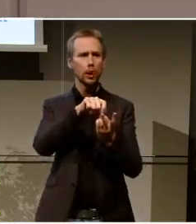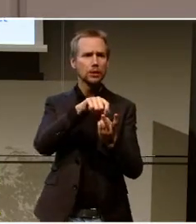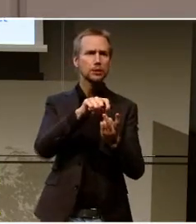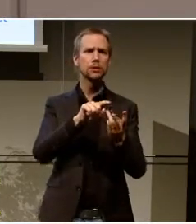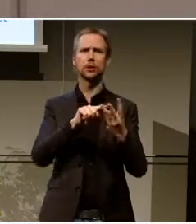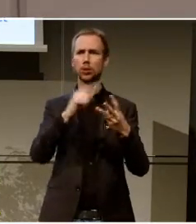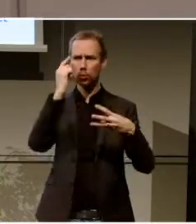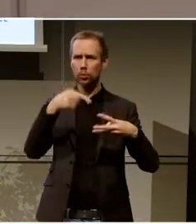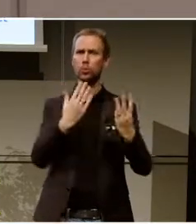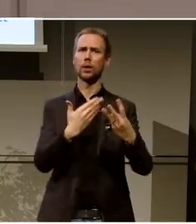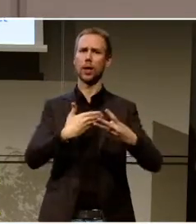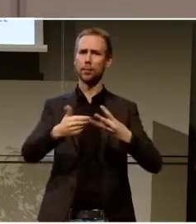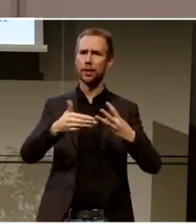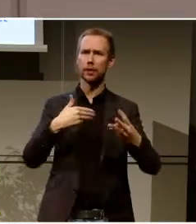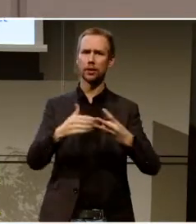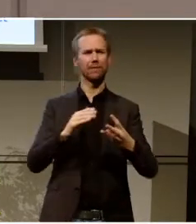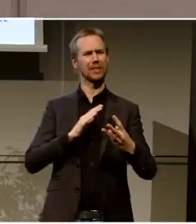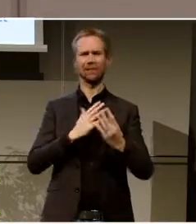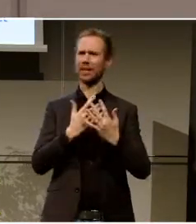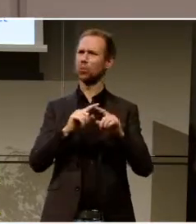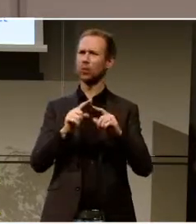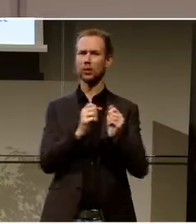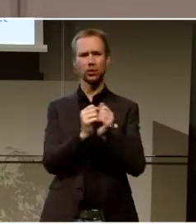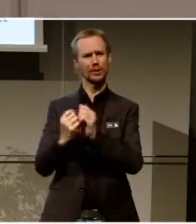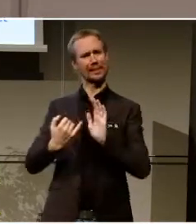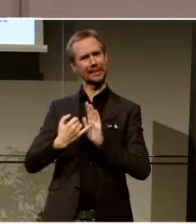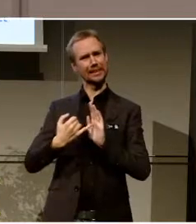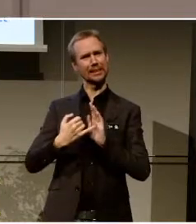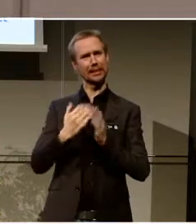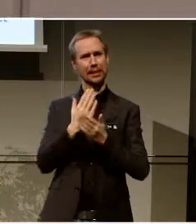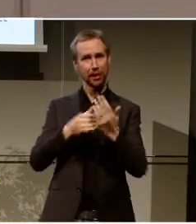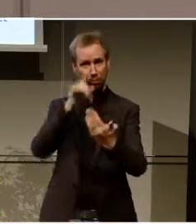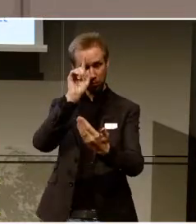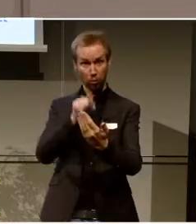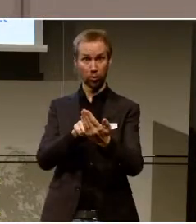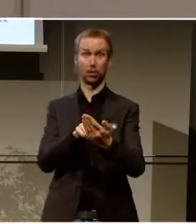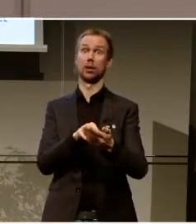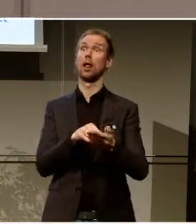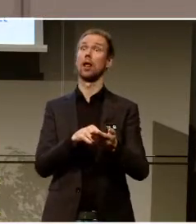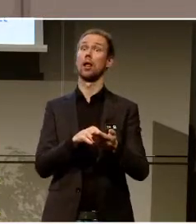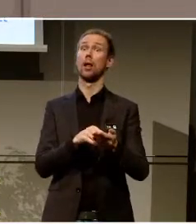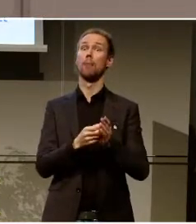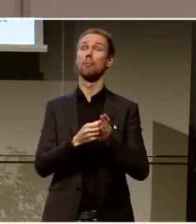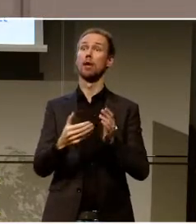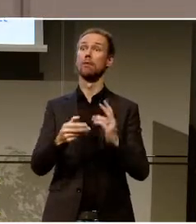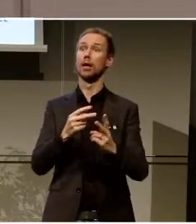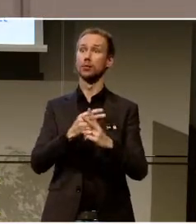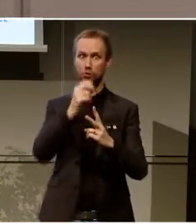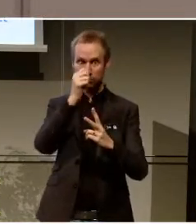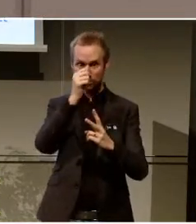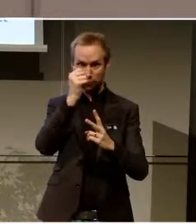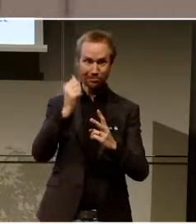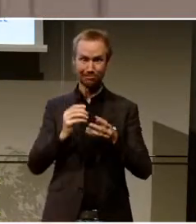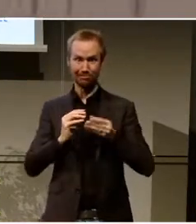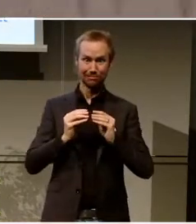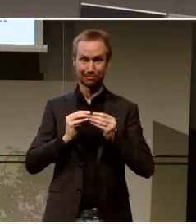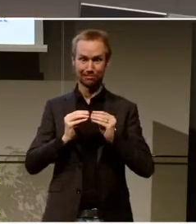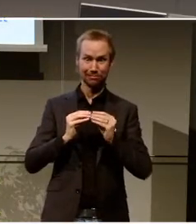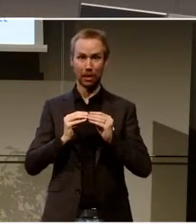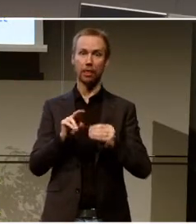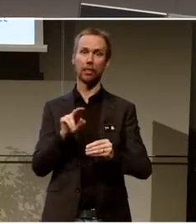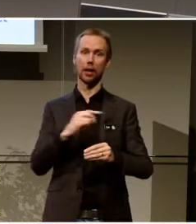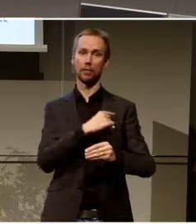olika saker som ligger under delmålet. Och det har ju också varit en försvårande omständighet när man jobbat med det här delmålet.